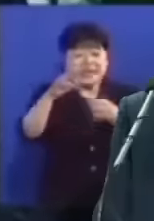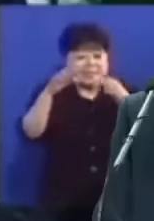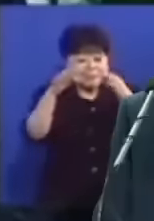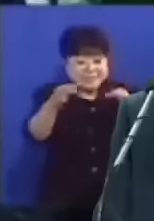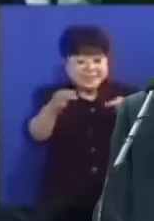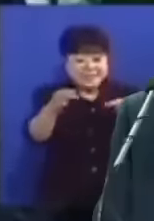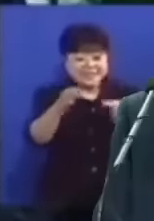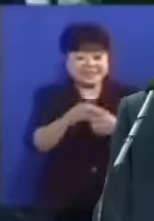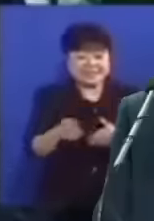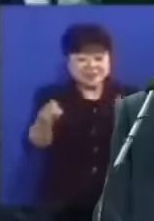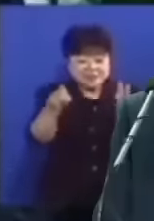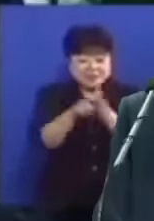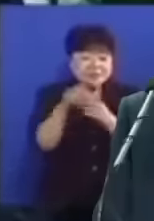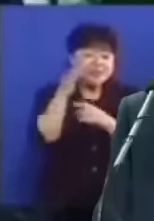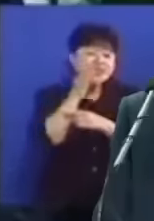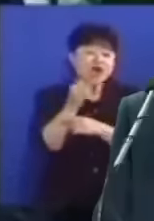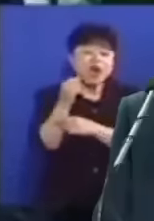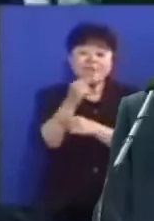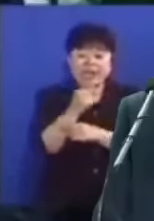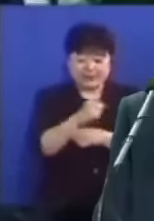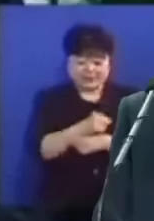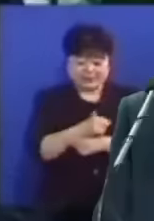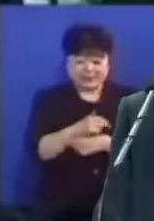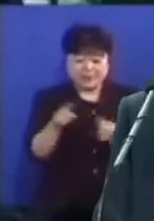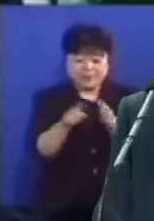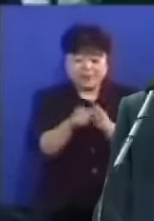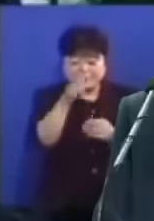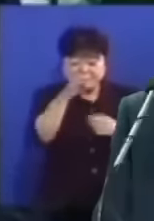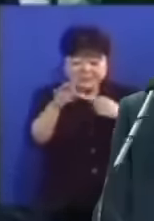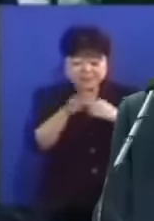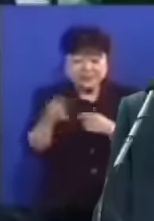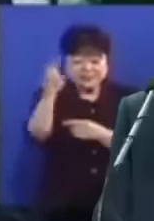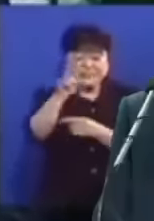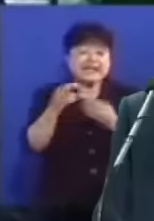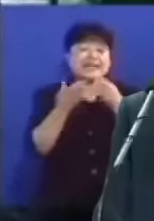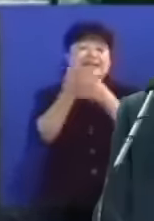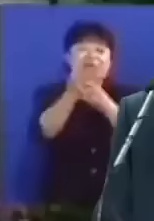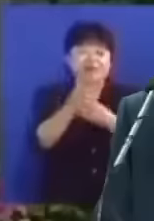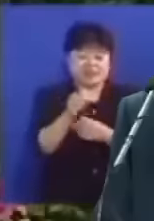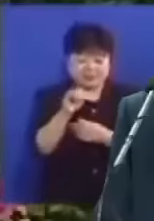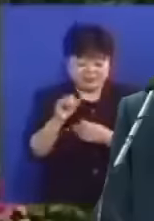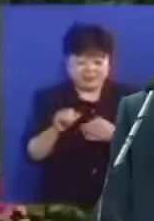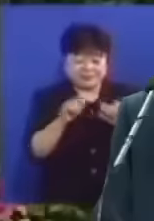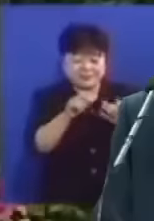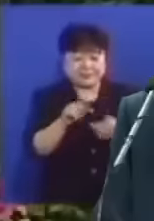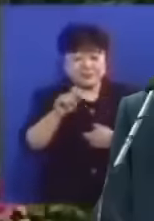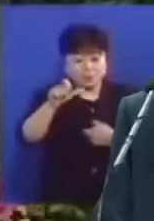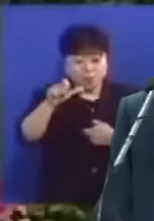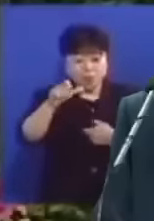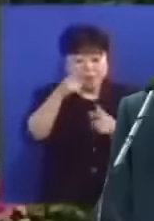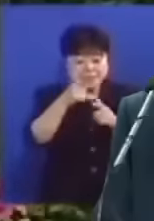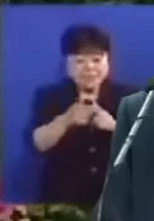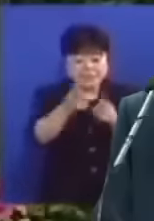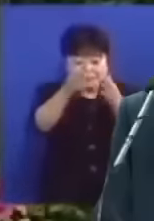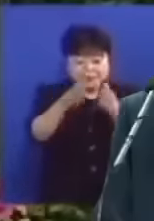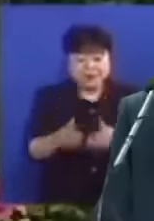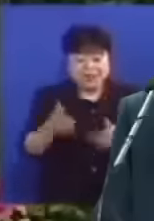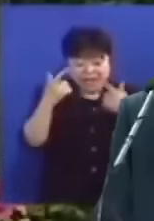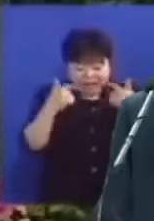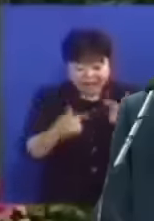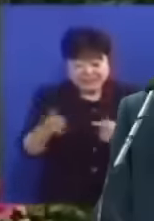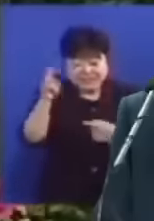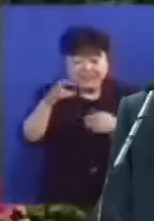찬미는 믿음의 열매인 것입니다. 믿음이 있는 사람은 찬미하게 돼요. 히브리서 13장 15절에 우리는 예수로 말미암아